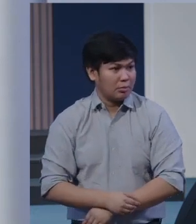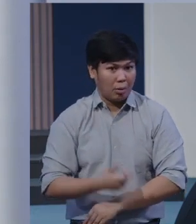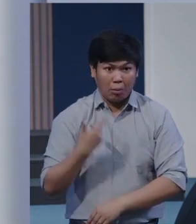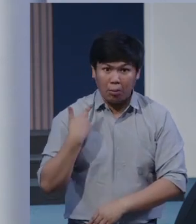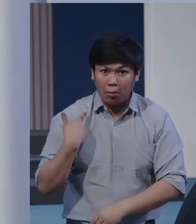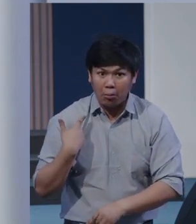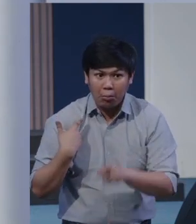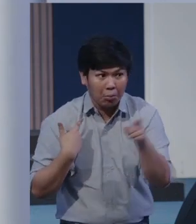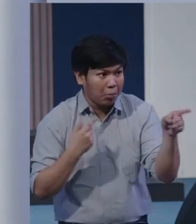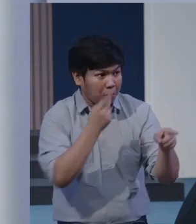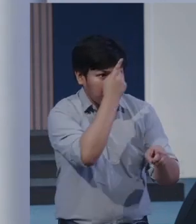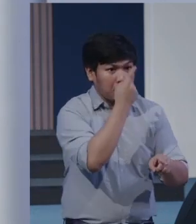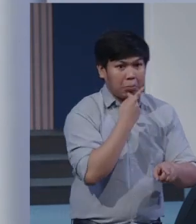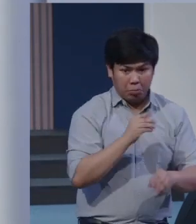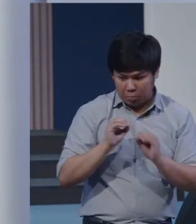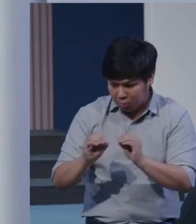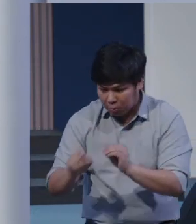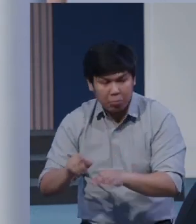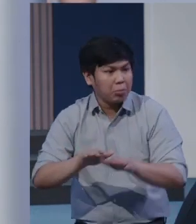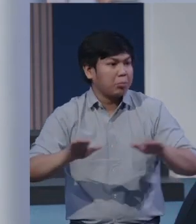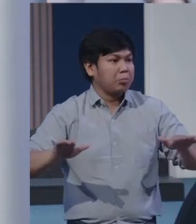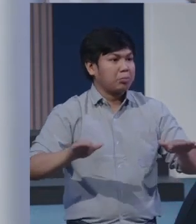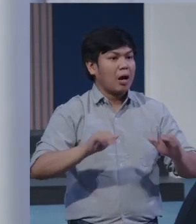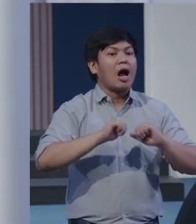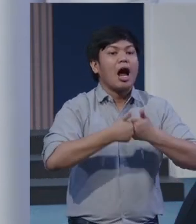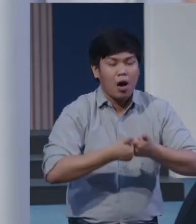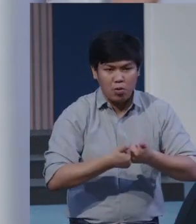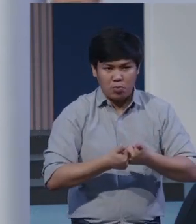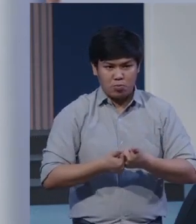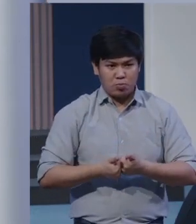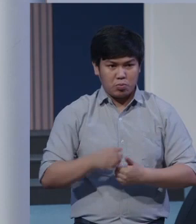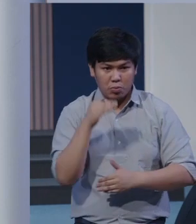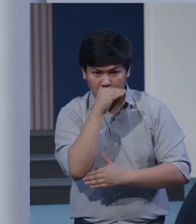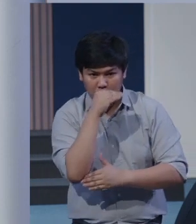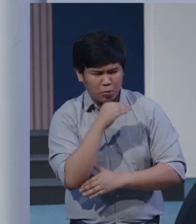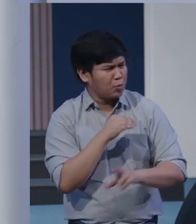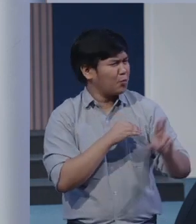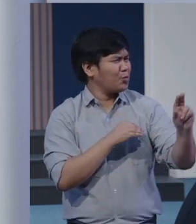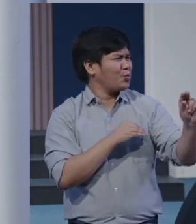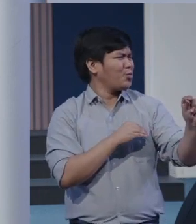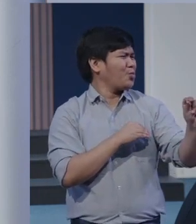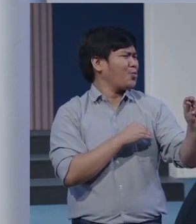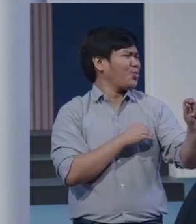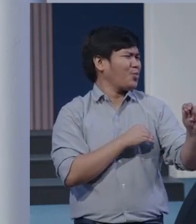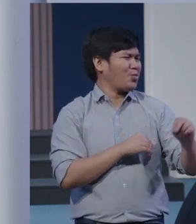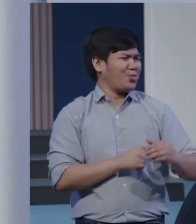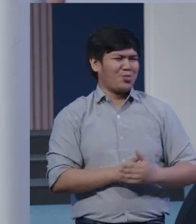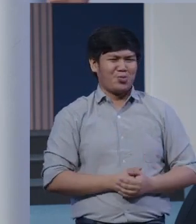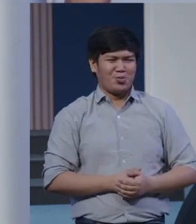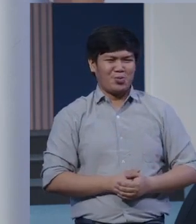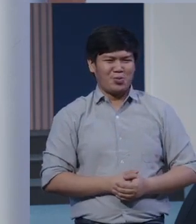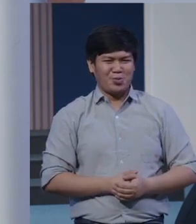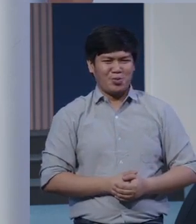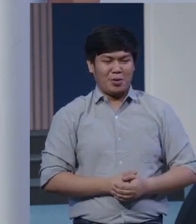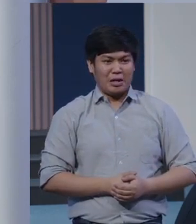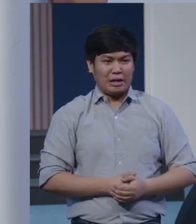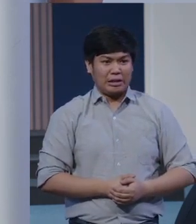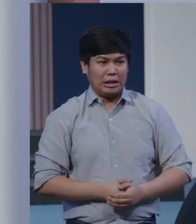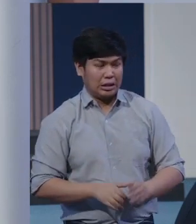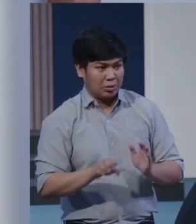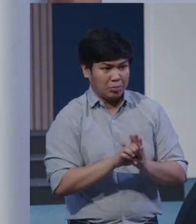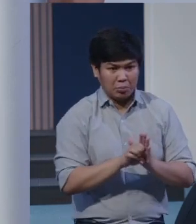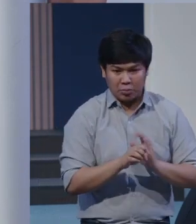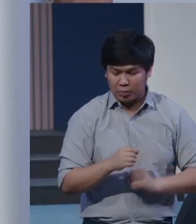meron meron Siguro yung ah Hwag mong sasabihin sa mommy ha na meron akong pera